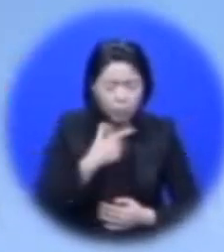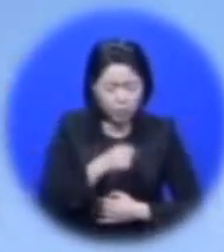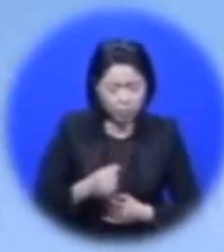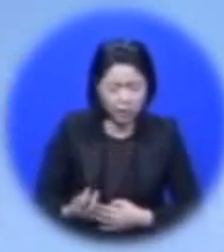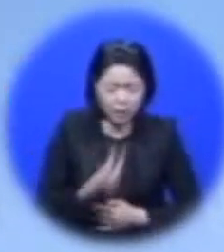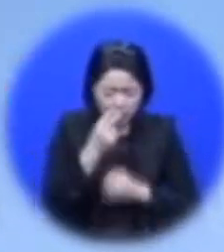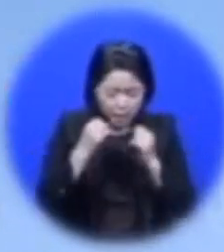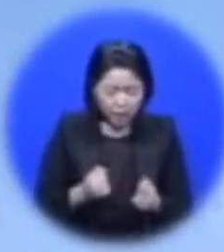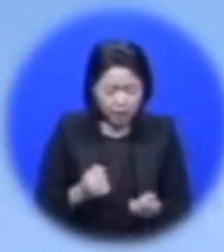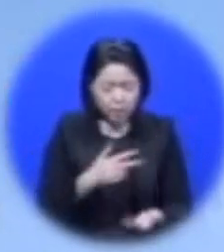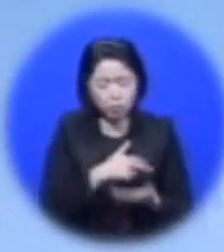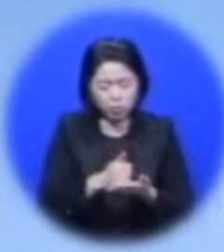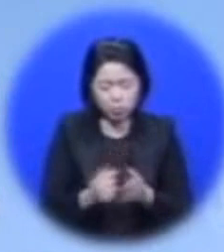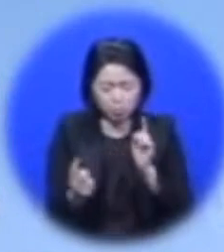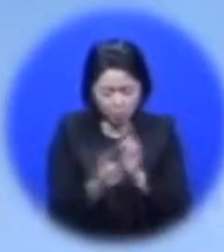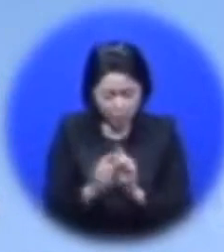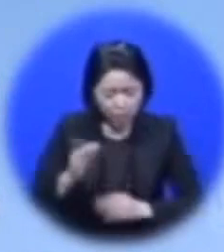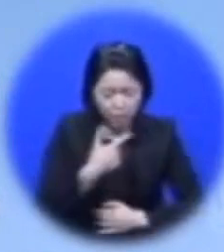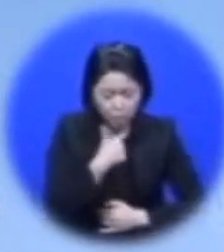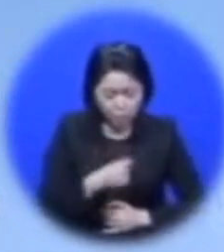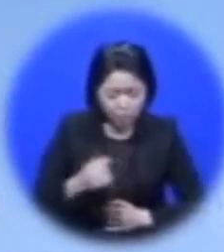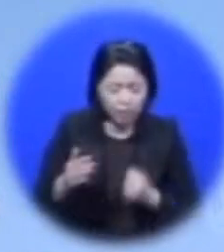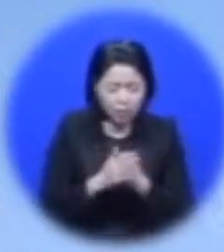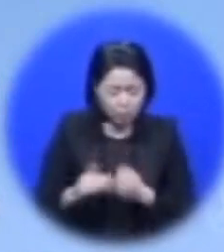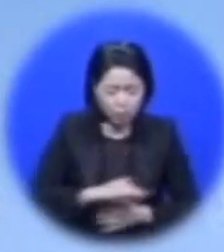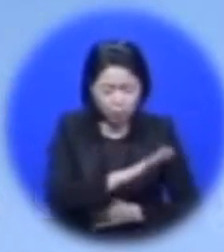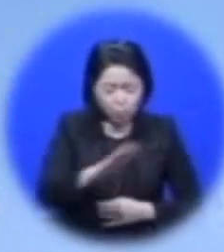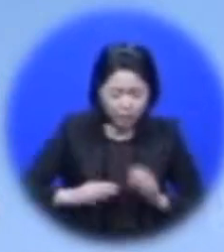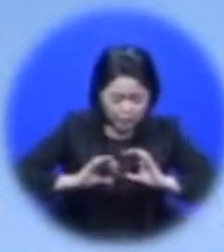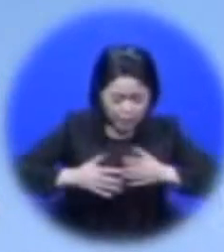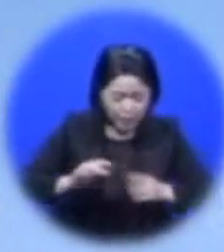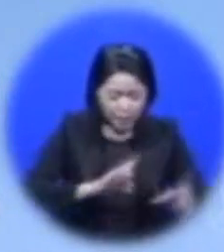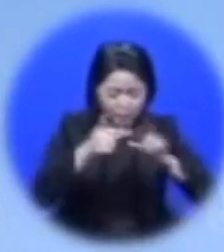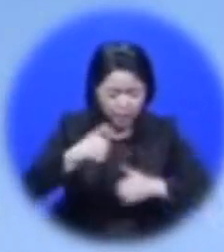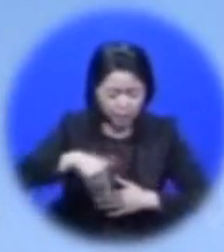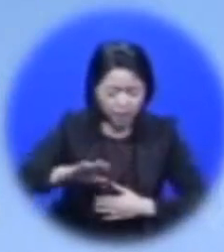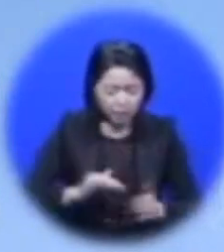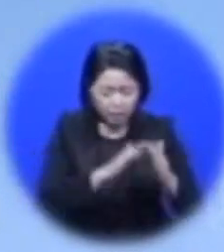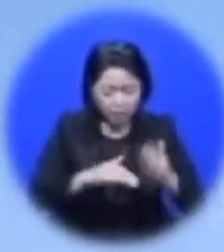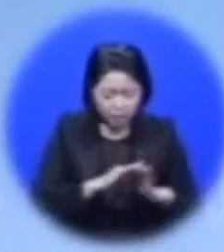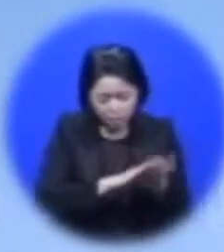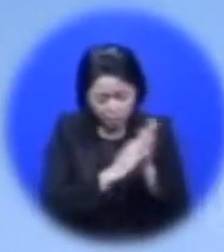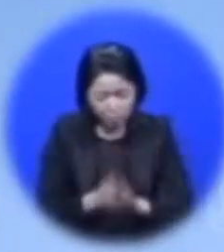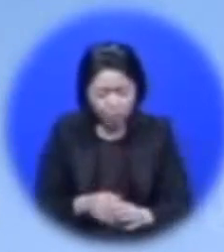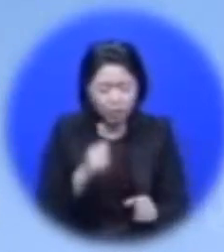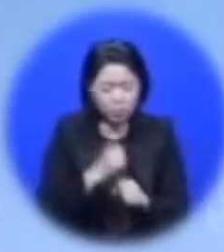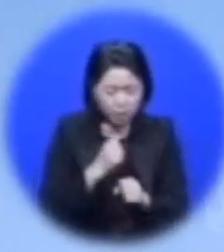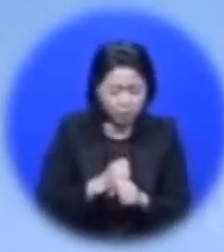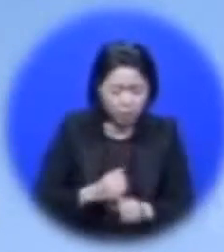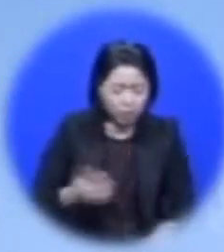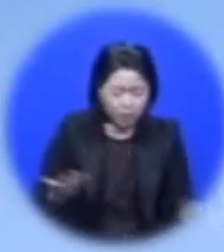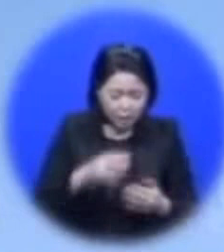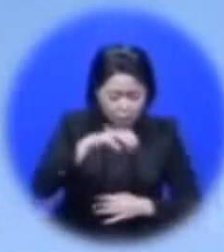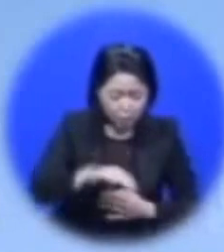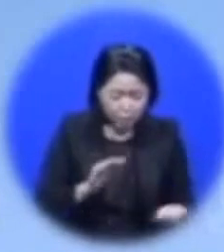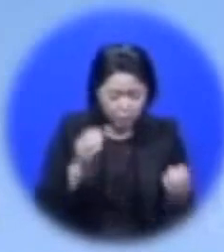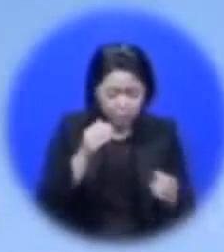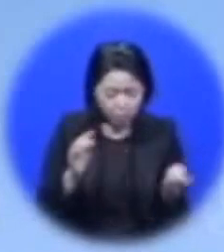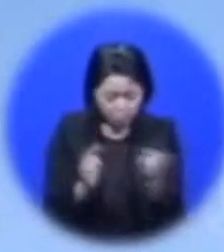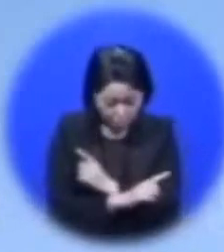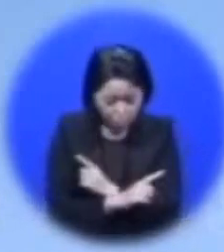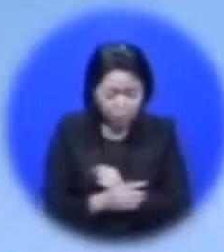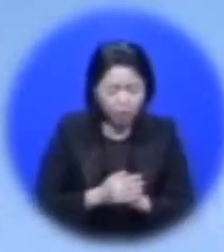주님으로 만나게 되기를 원함. 그래서 우리가 세상에 살아갈 때에 가정을 변화시키고 일터를 변화시키고